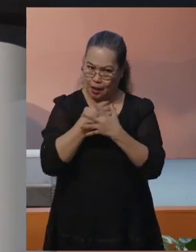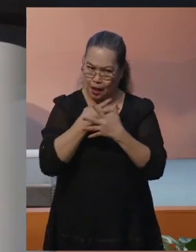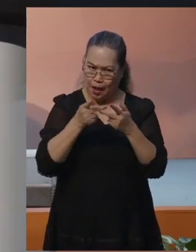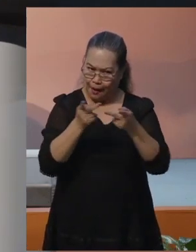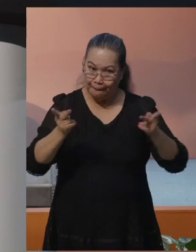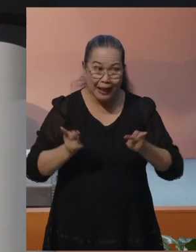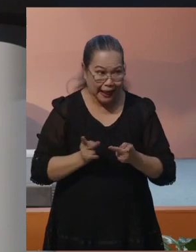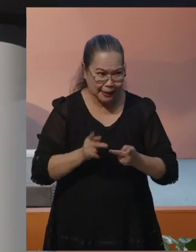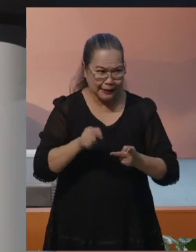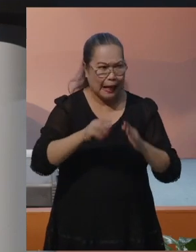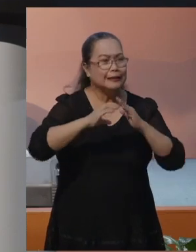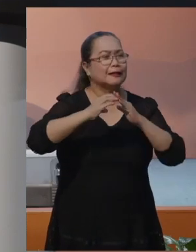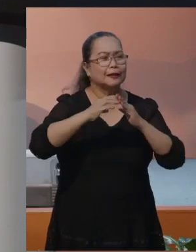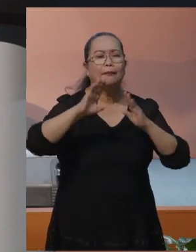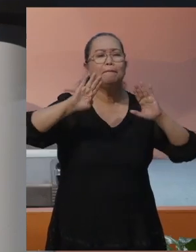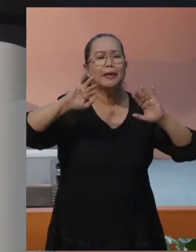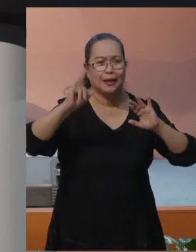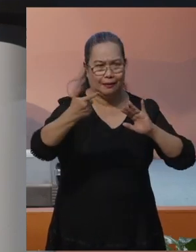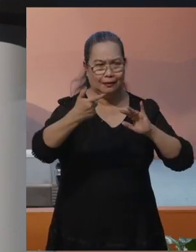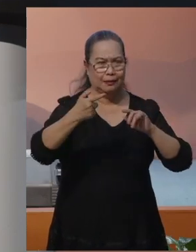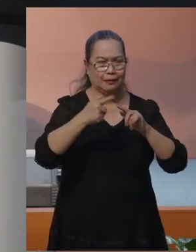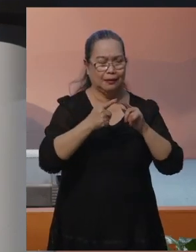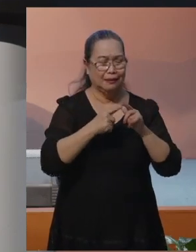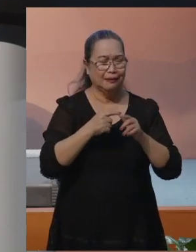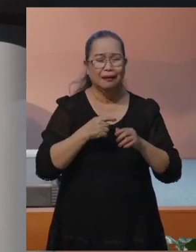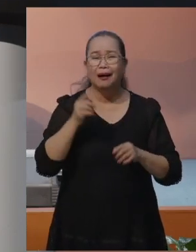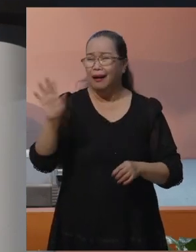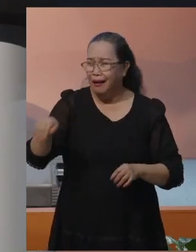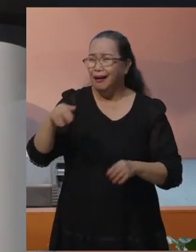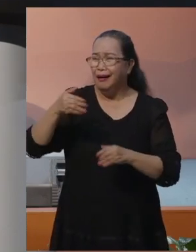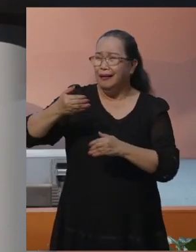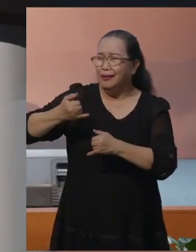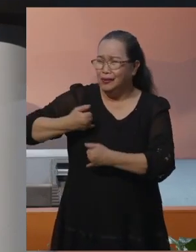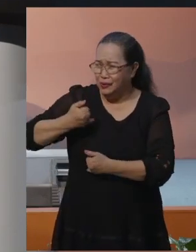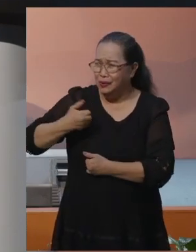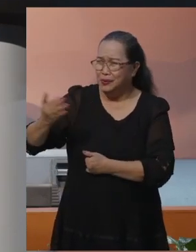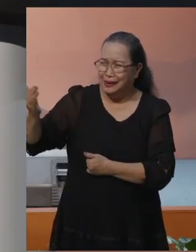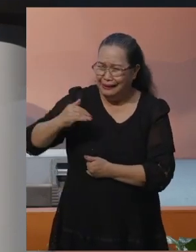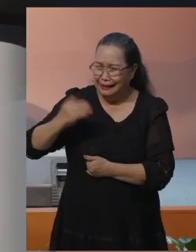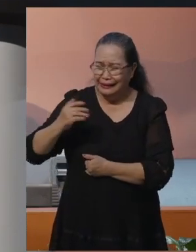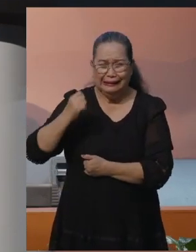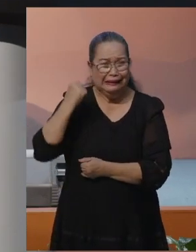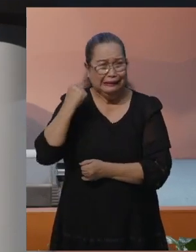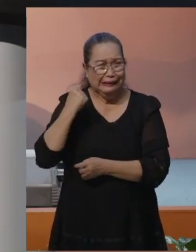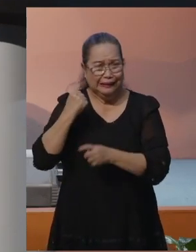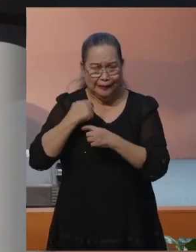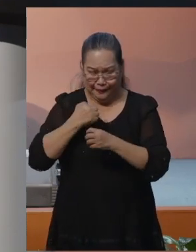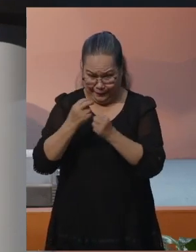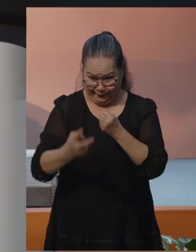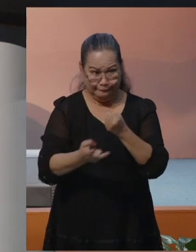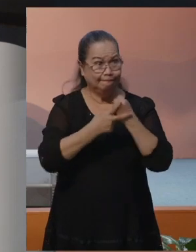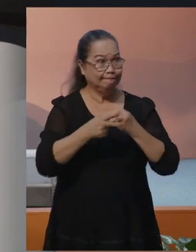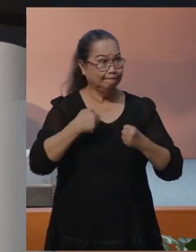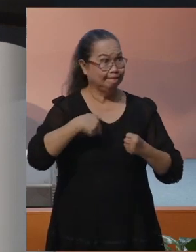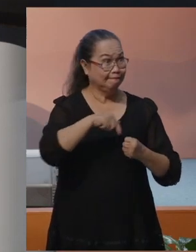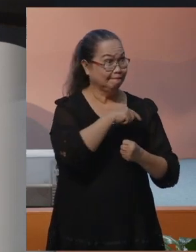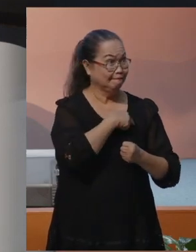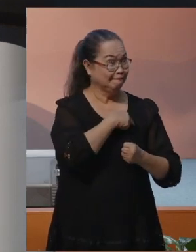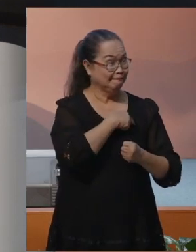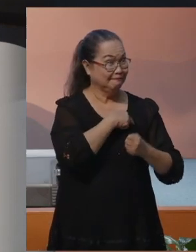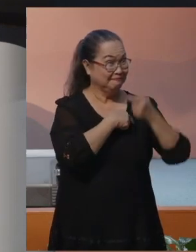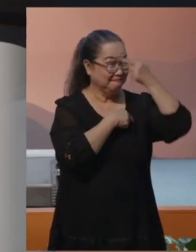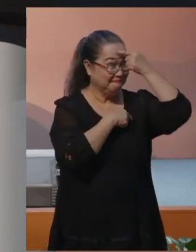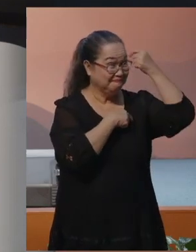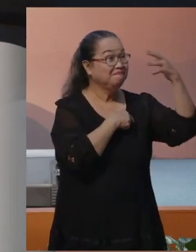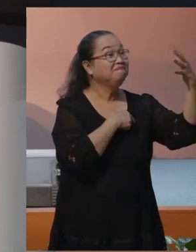kanina. Kaya ang sabi niya, "Come up to us quickly and save us."